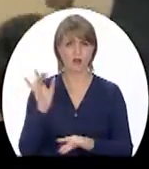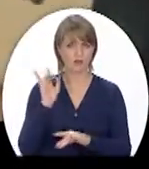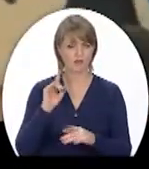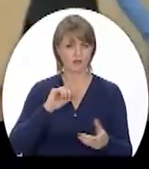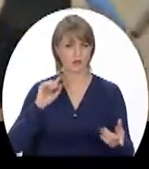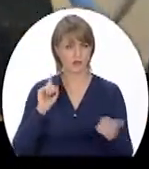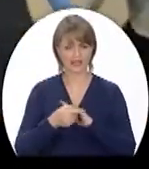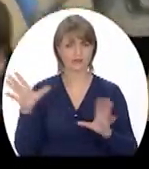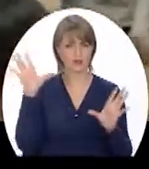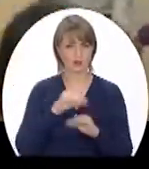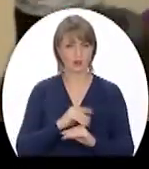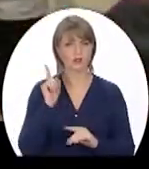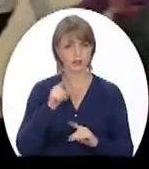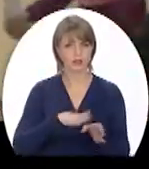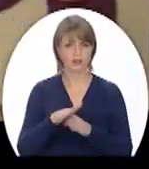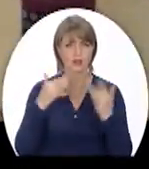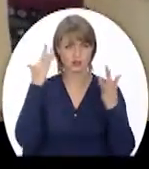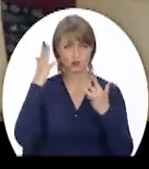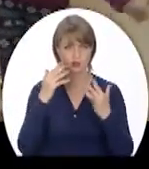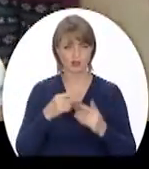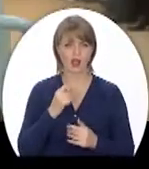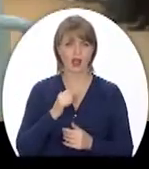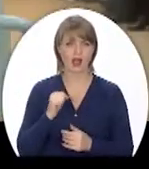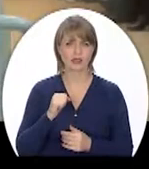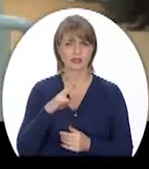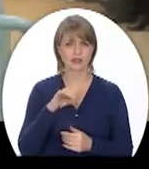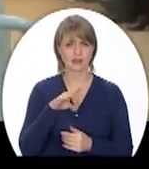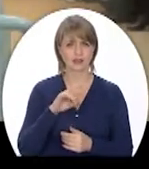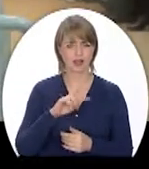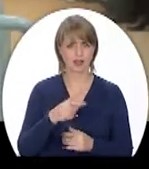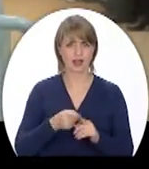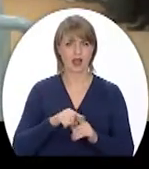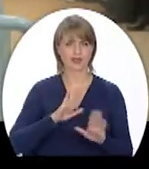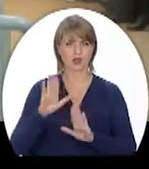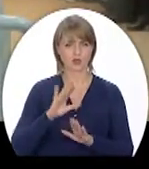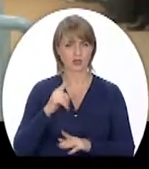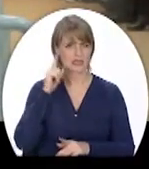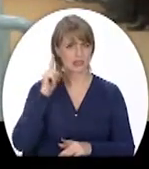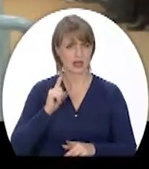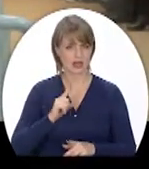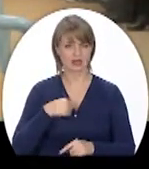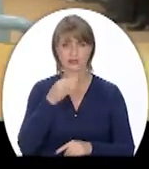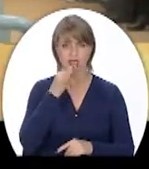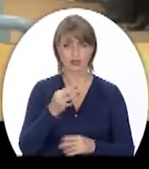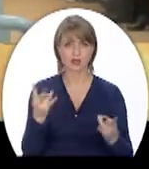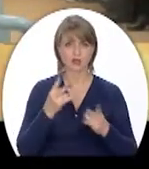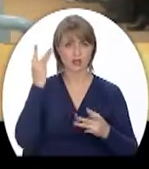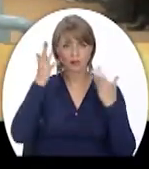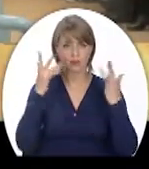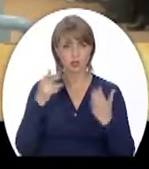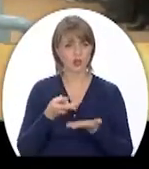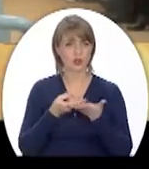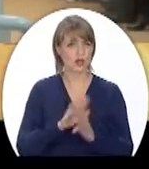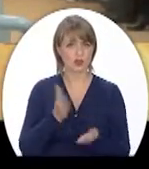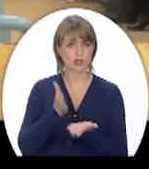вверх, вопреки всему. Тогда сбываются мечты. Адина Таль, это режиссер из Израиля, она